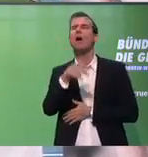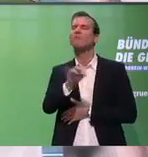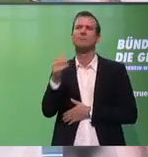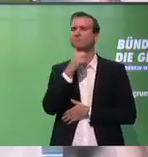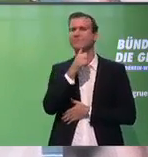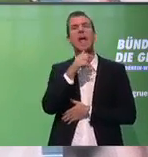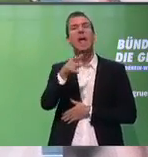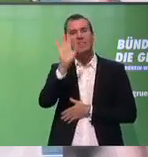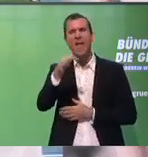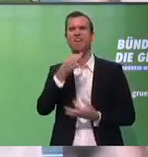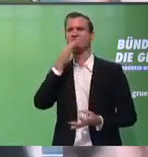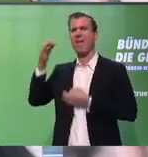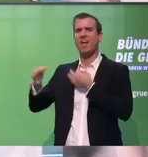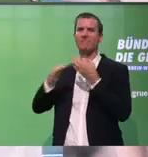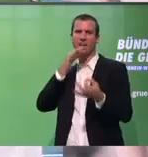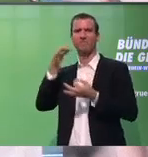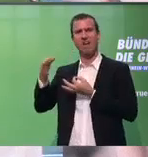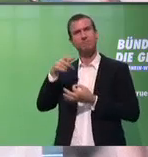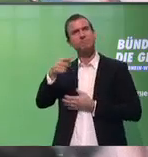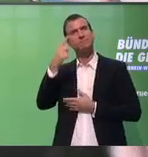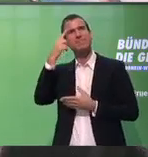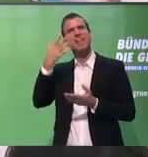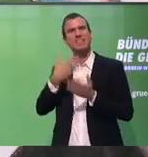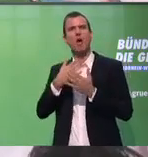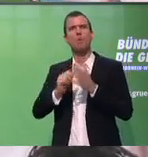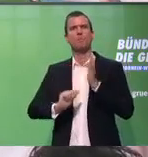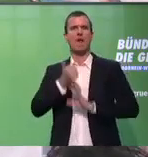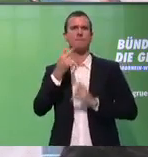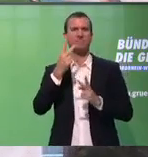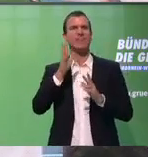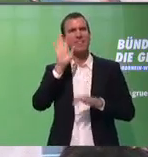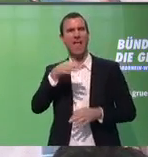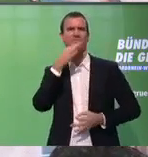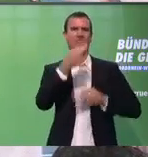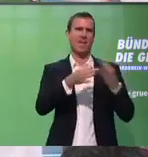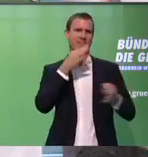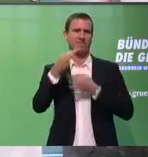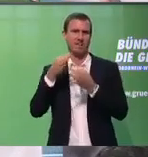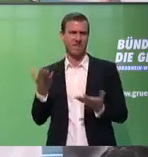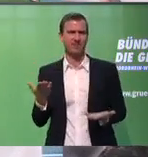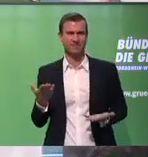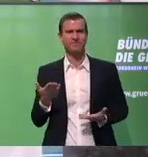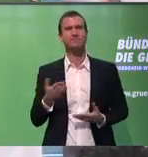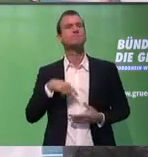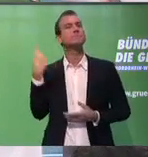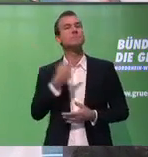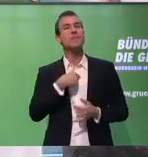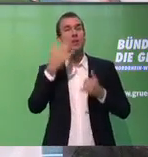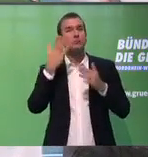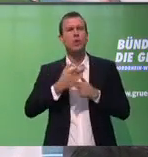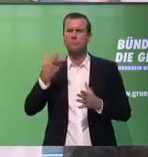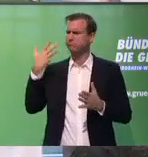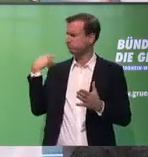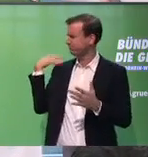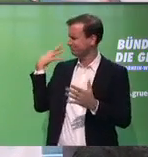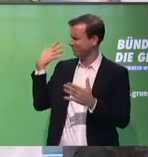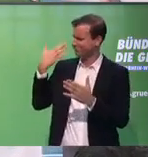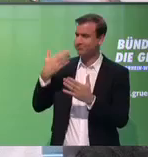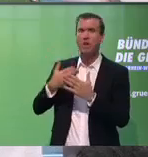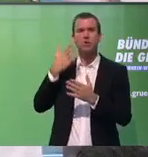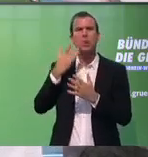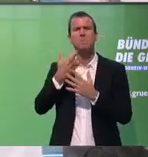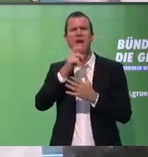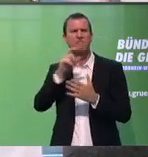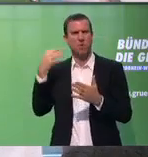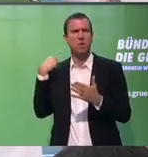Das ist ja sozusagen der Sinn und Zweck auch eines Primaries, dass man auch Fragen stellen kann. Wir sammeln bereits seit Tagen und seit wenigen